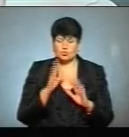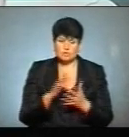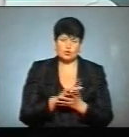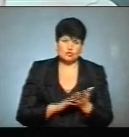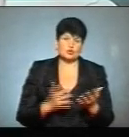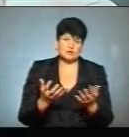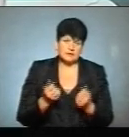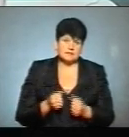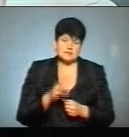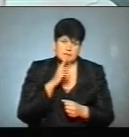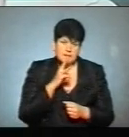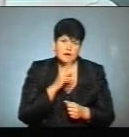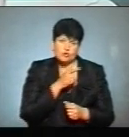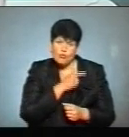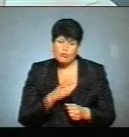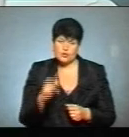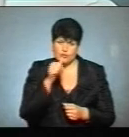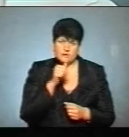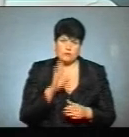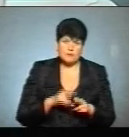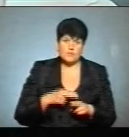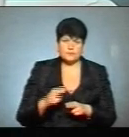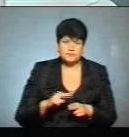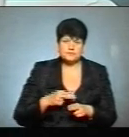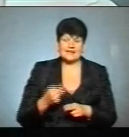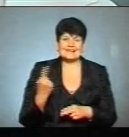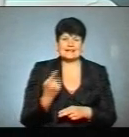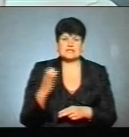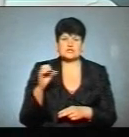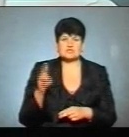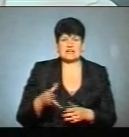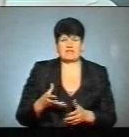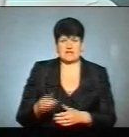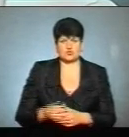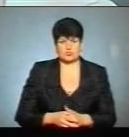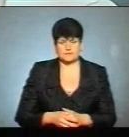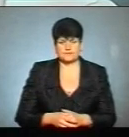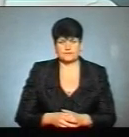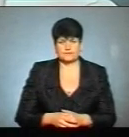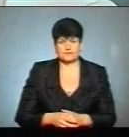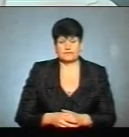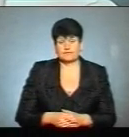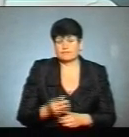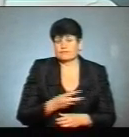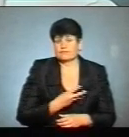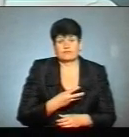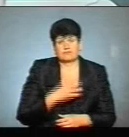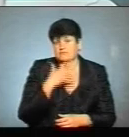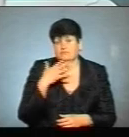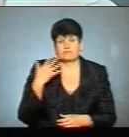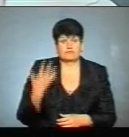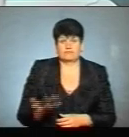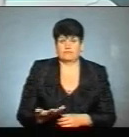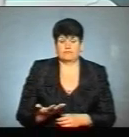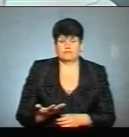заробітну плату впродовж тих місяців, коли буде відшкодовуватись такий єдиний внесок. Тобто стимулів якби дуже багато, стимули